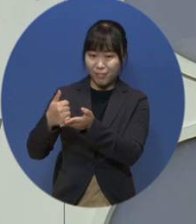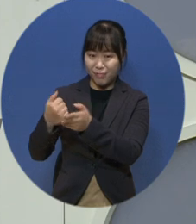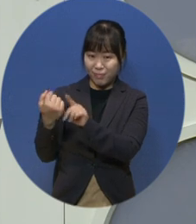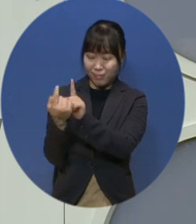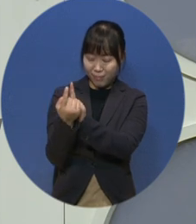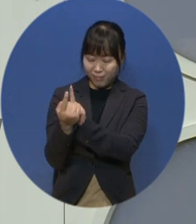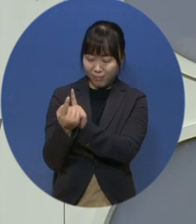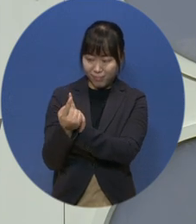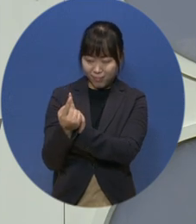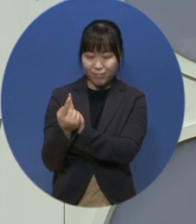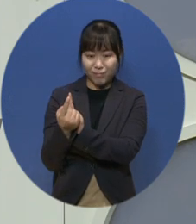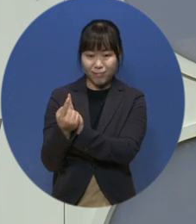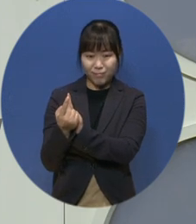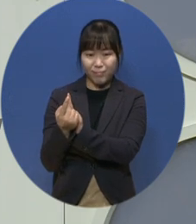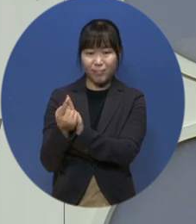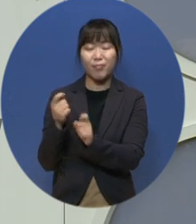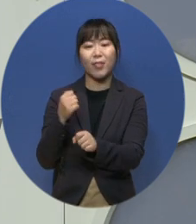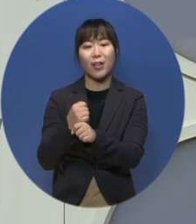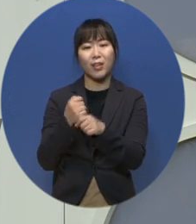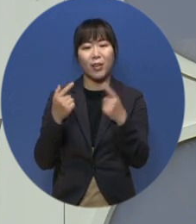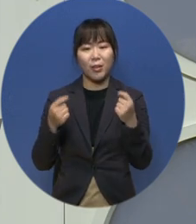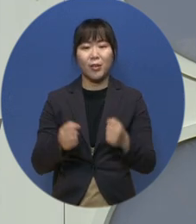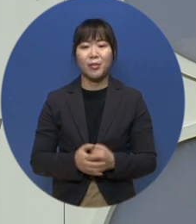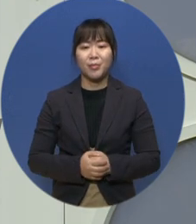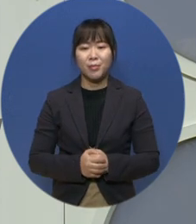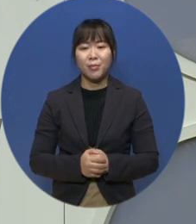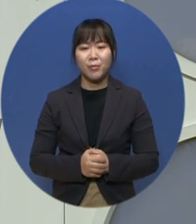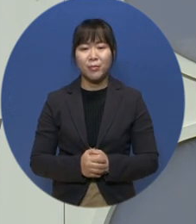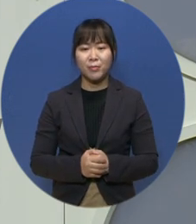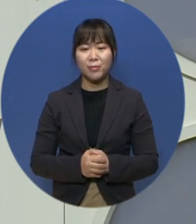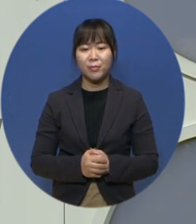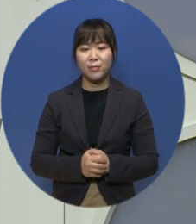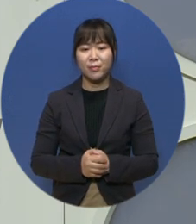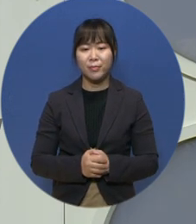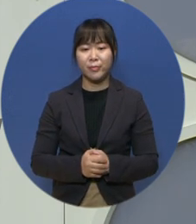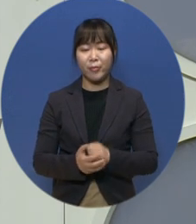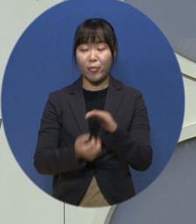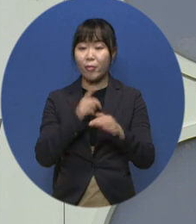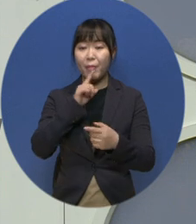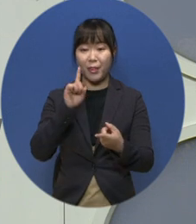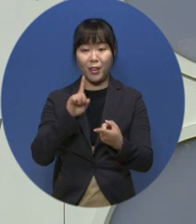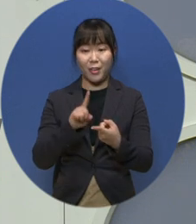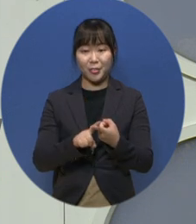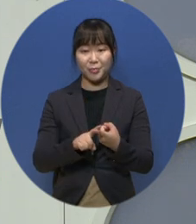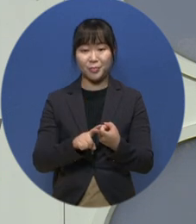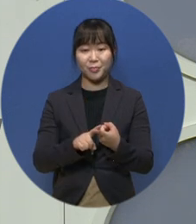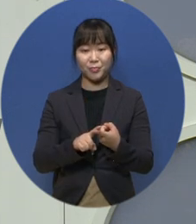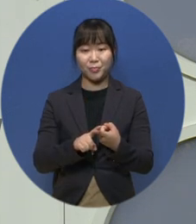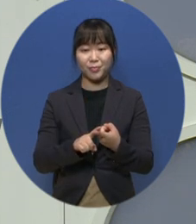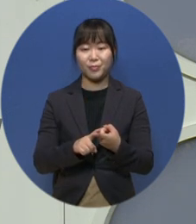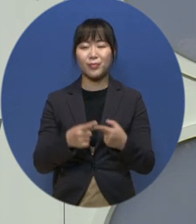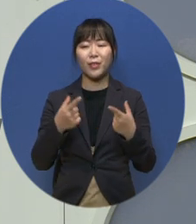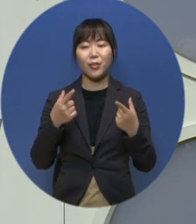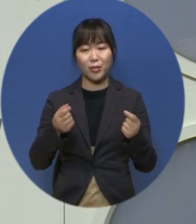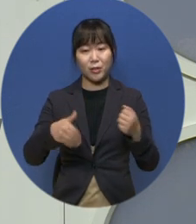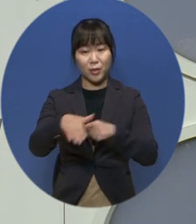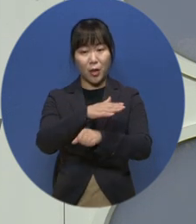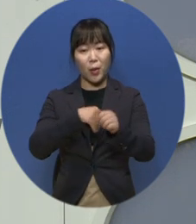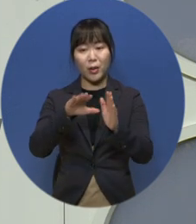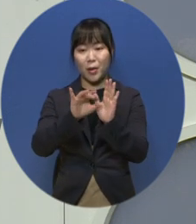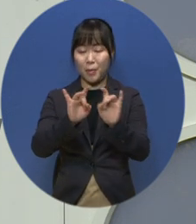관객과의 만남을 이렇게 또 만드는 거고요. 그래서 말씀하신 것처럼 이런 일이 있을